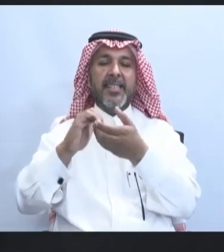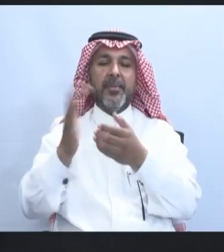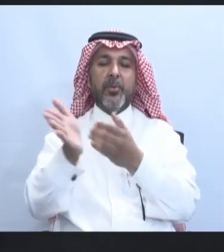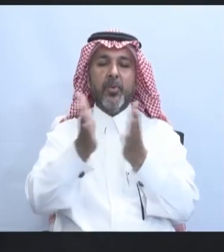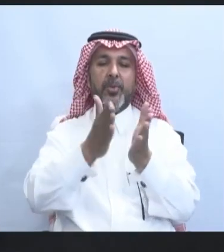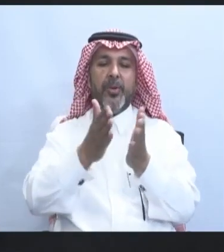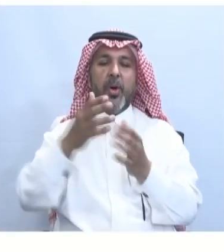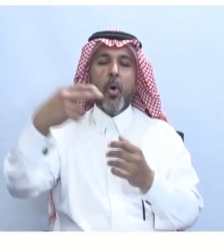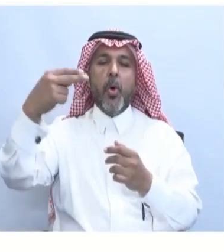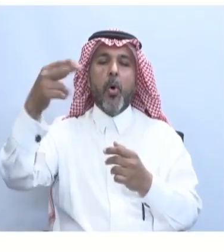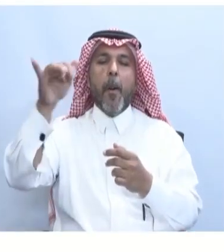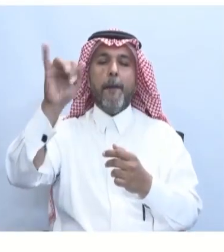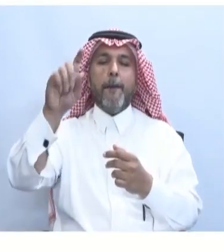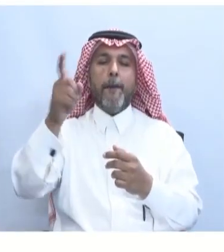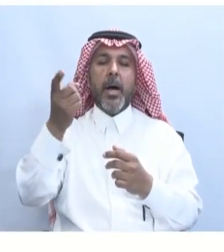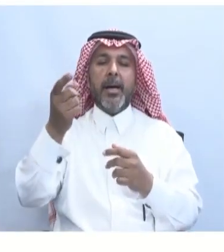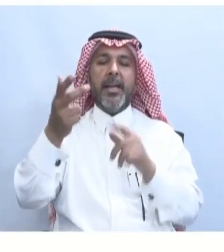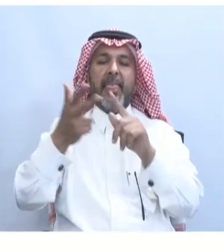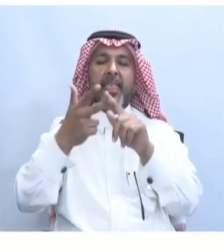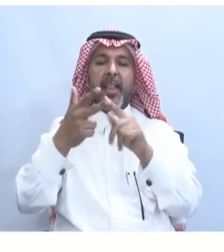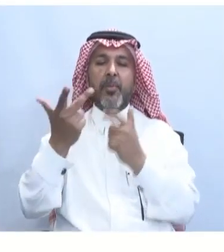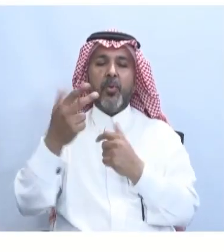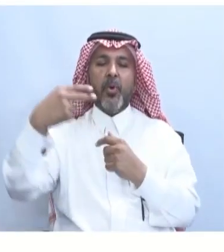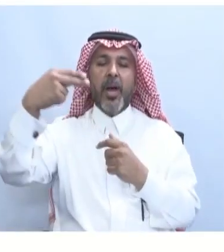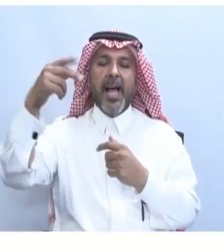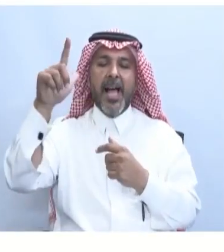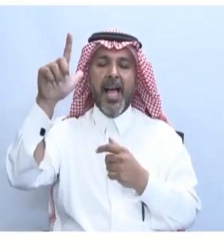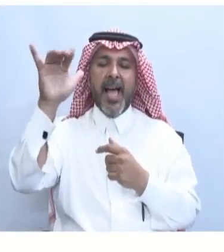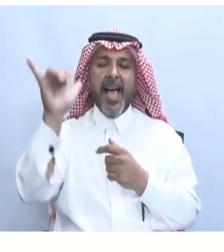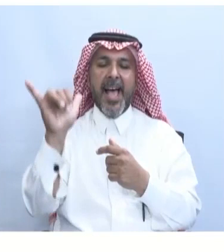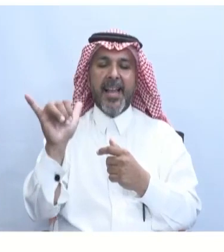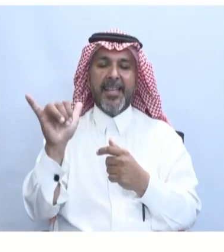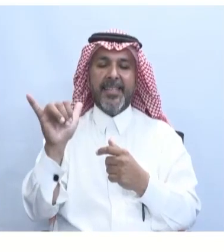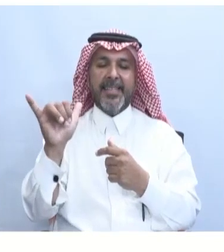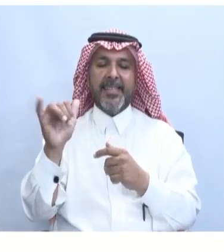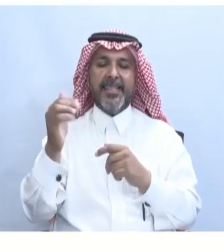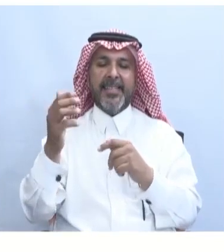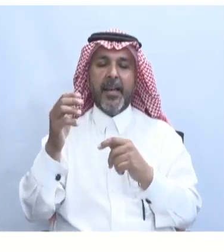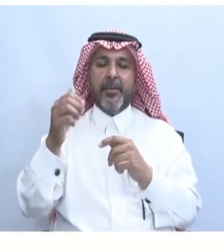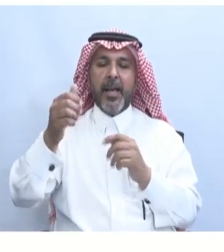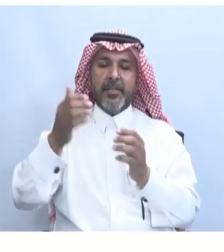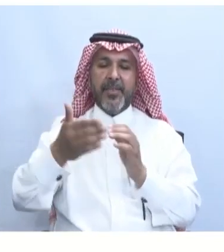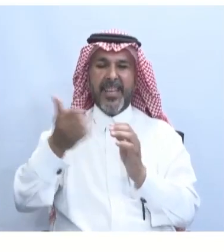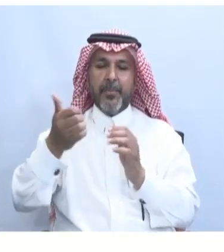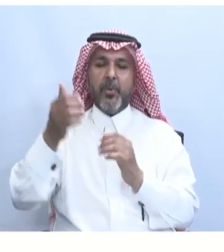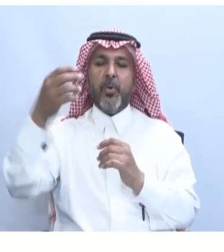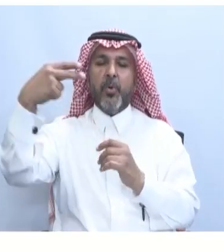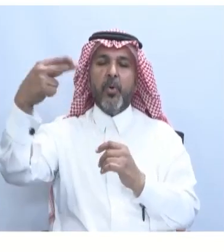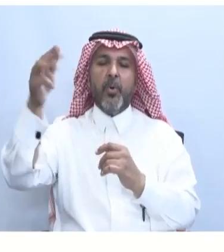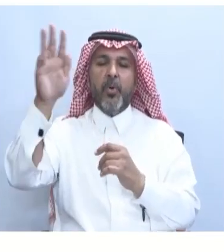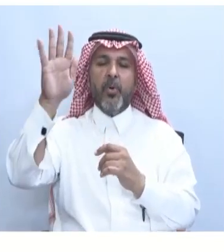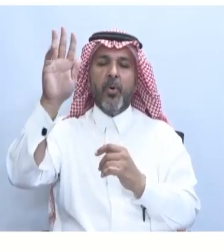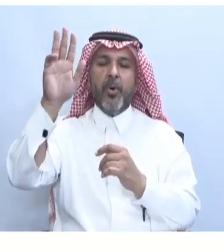حتى تمتدت ووصلت الى كل من احسنتم حتى وصلت الى افريقيا وصلت الى